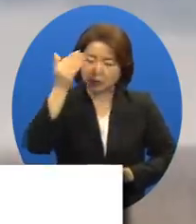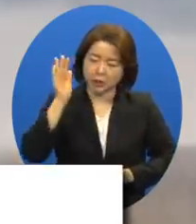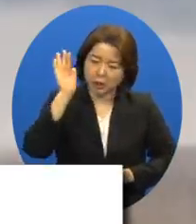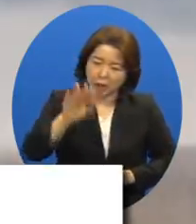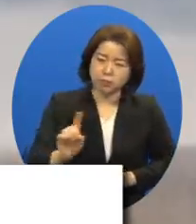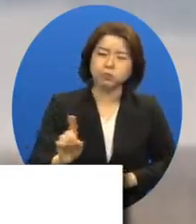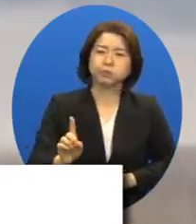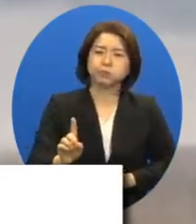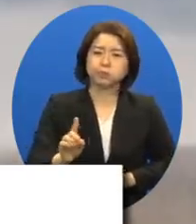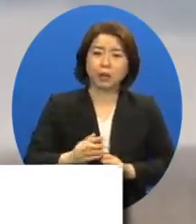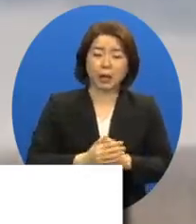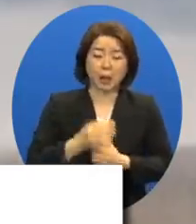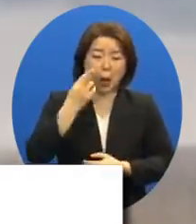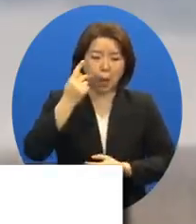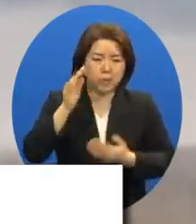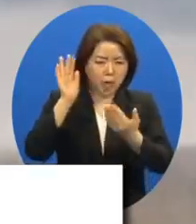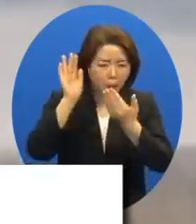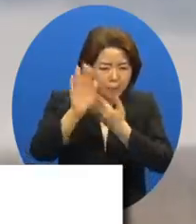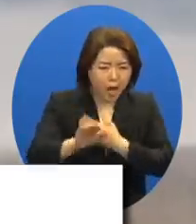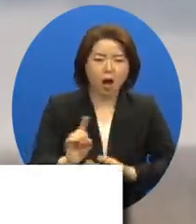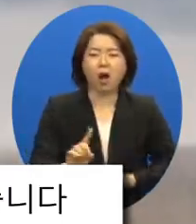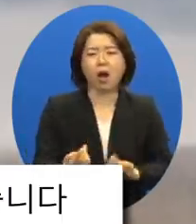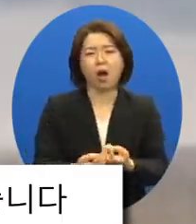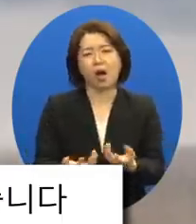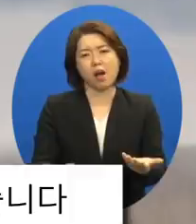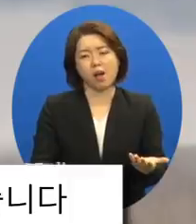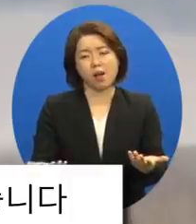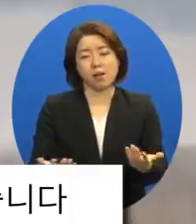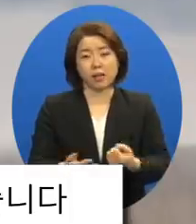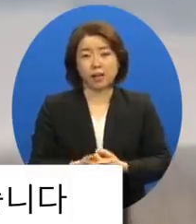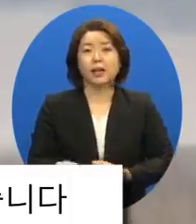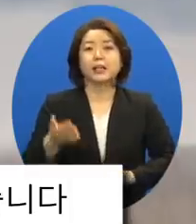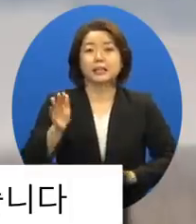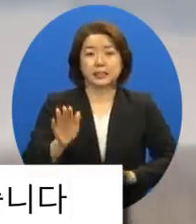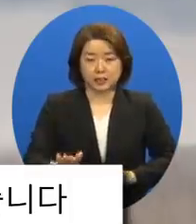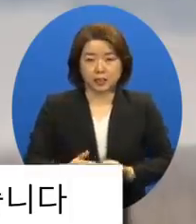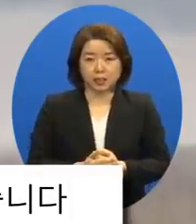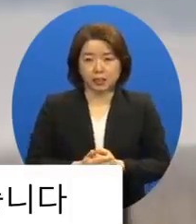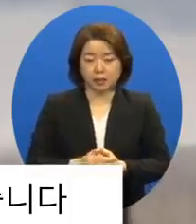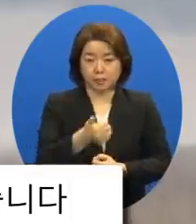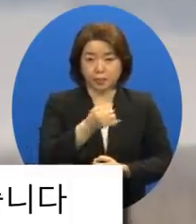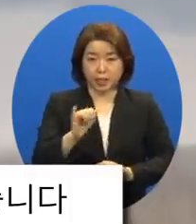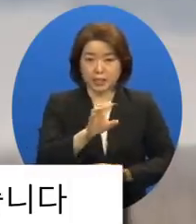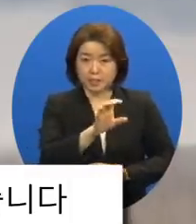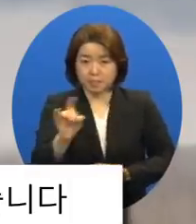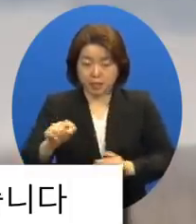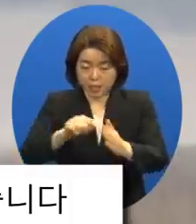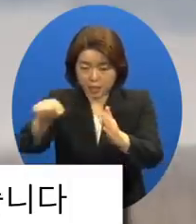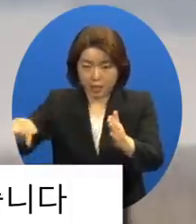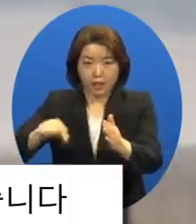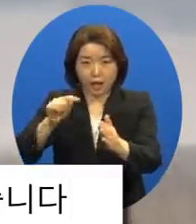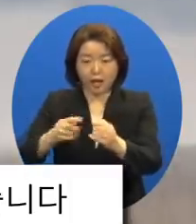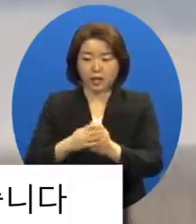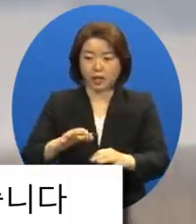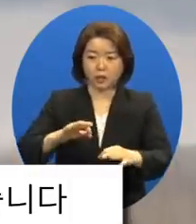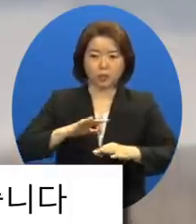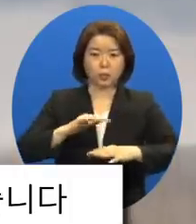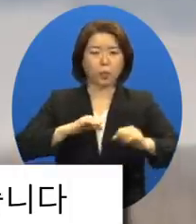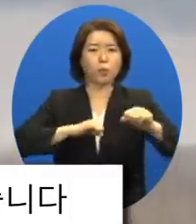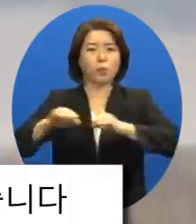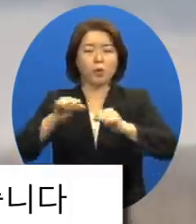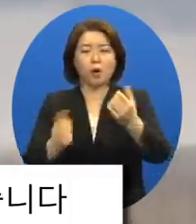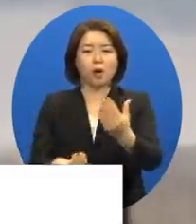거냐 미국의 장래가 어떻게 될 거야 그런데 그 히피 들 안에 놀라운 역사가 일어나기